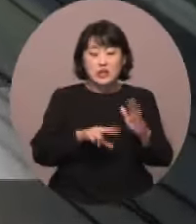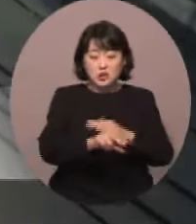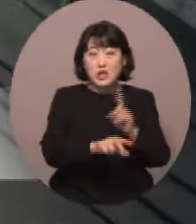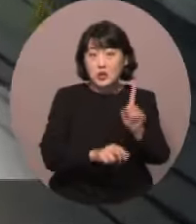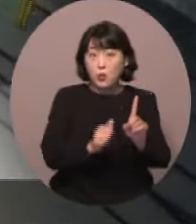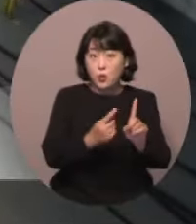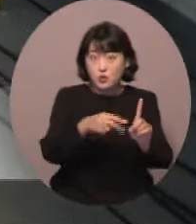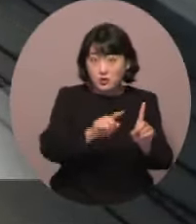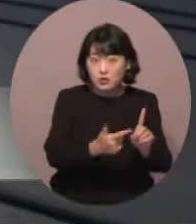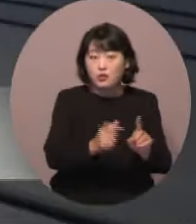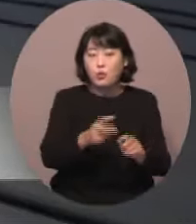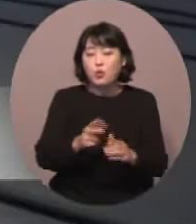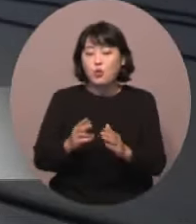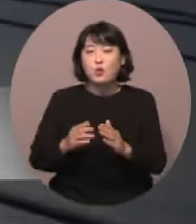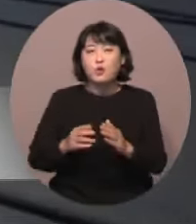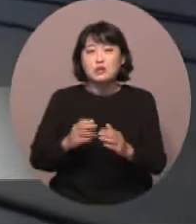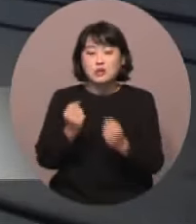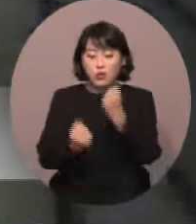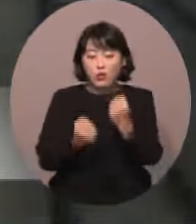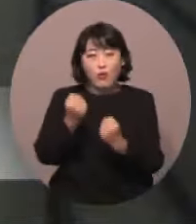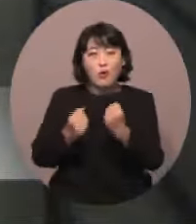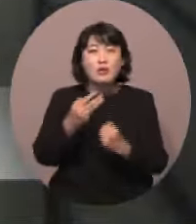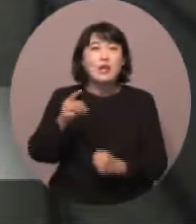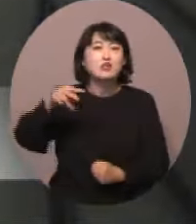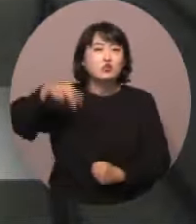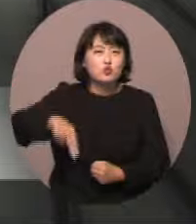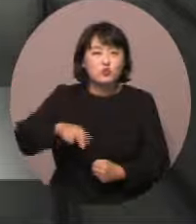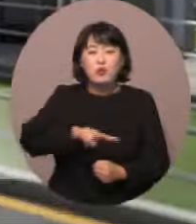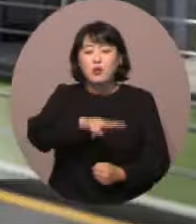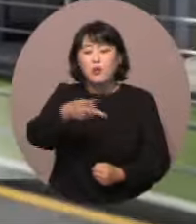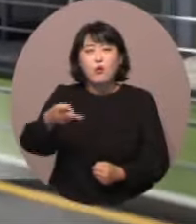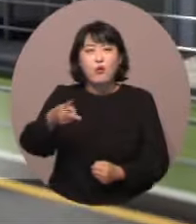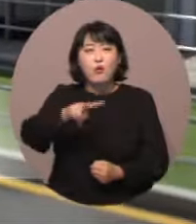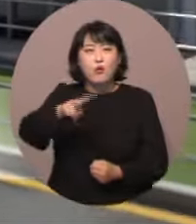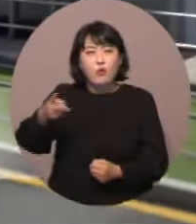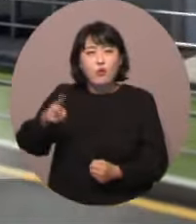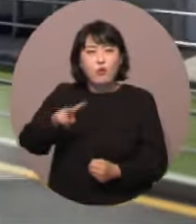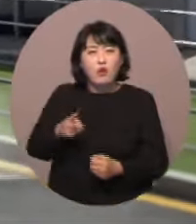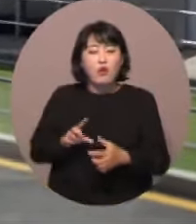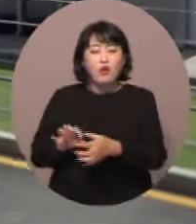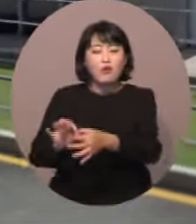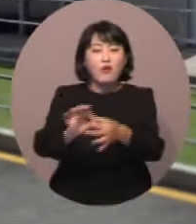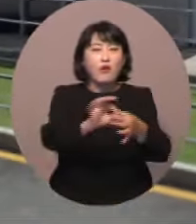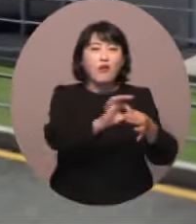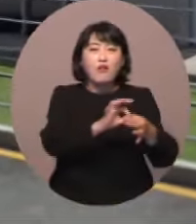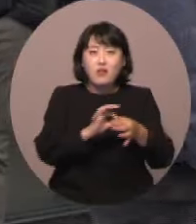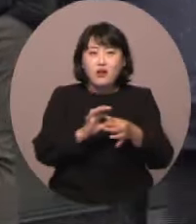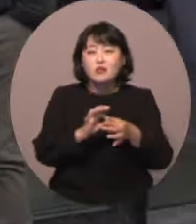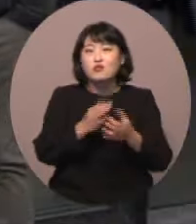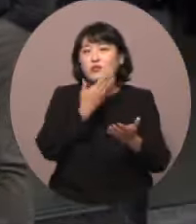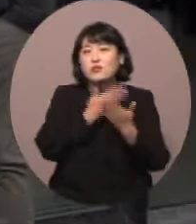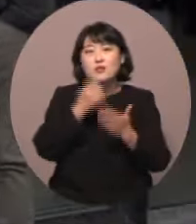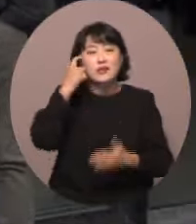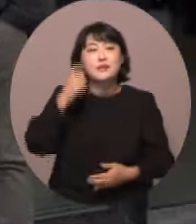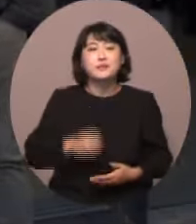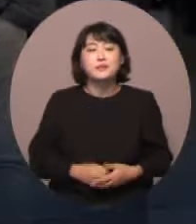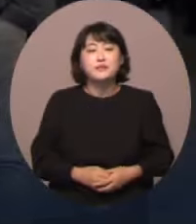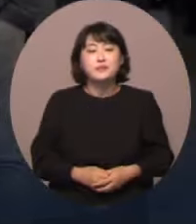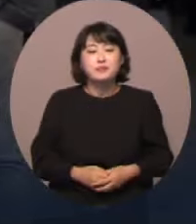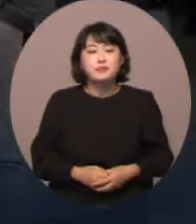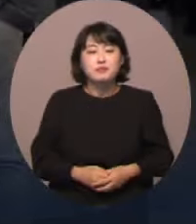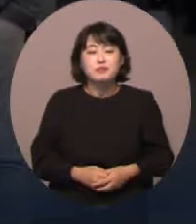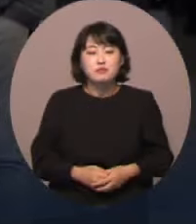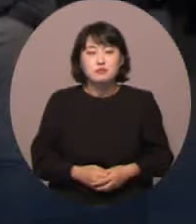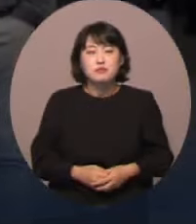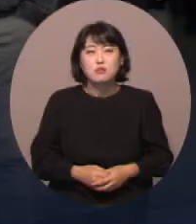아니라 공공자전거인 타슈 등 다른 교통수단과의 연계성을 높이는 게 핵심입니다. 다른 대중교통과